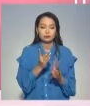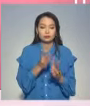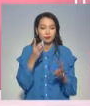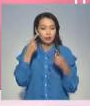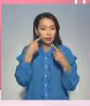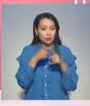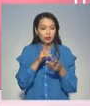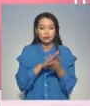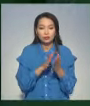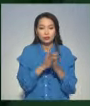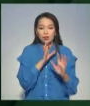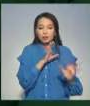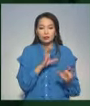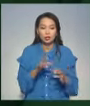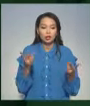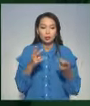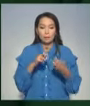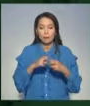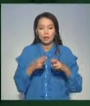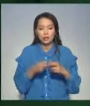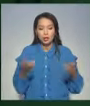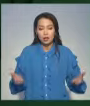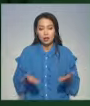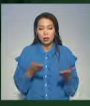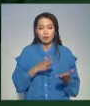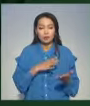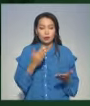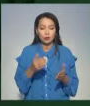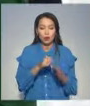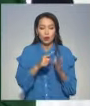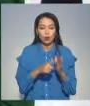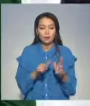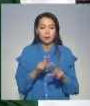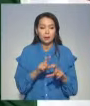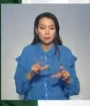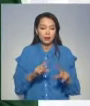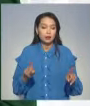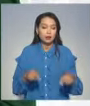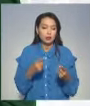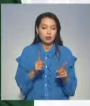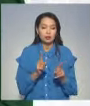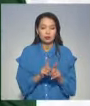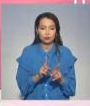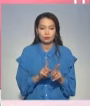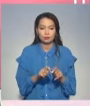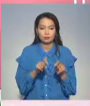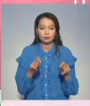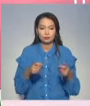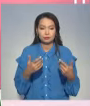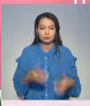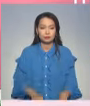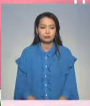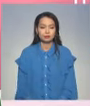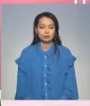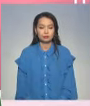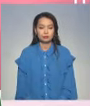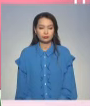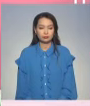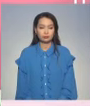техникалық жағдай жасау керек деген мәселені көтерді. Нәтижесінде 17 мектептің жандануына себепкер болды. Это позволит нам не